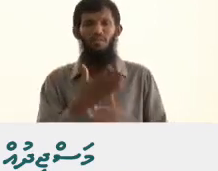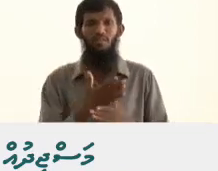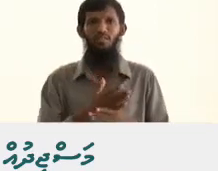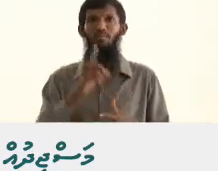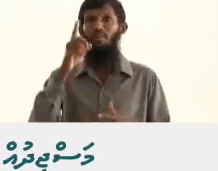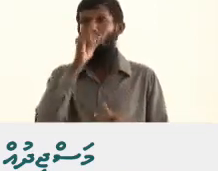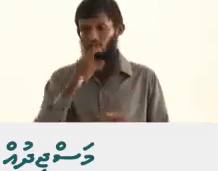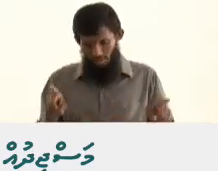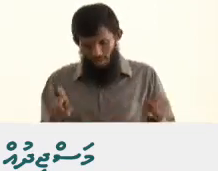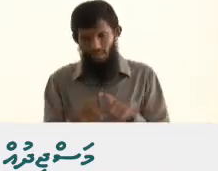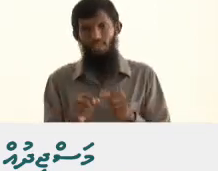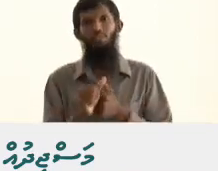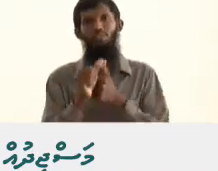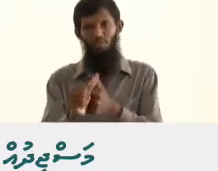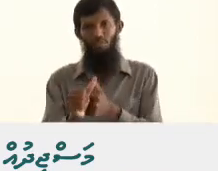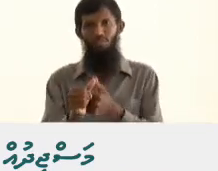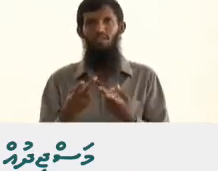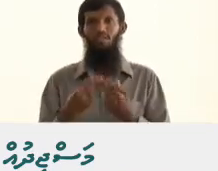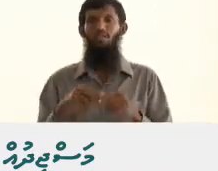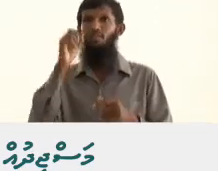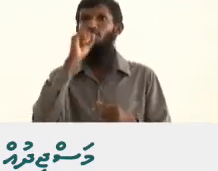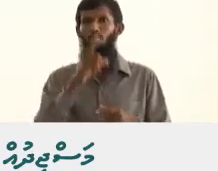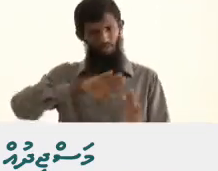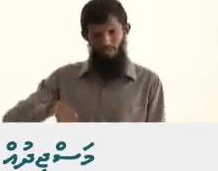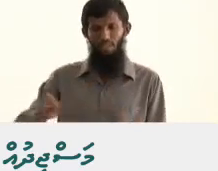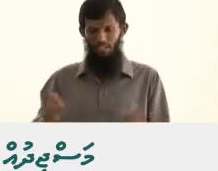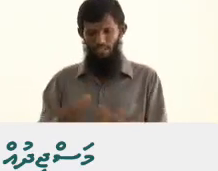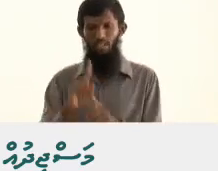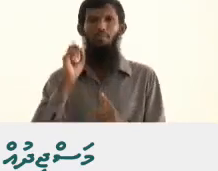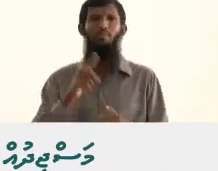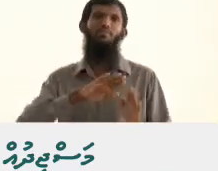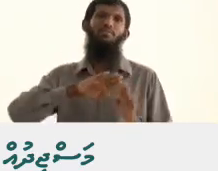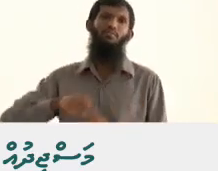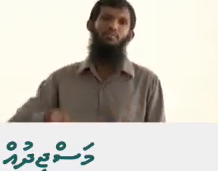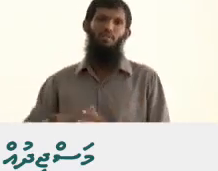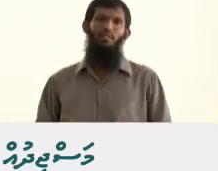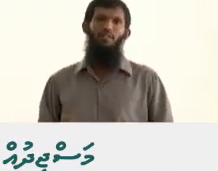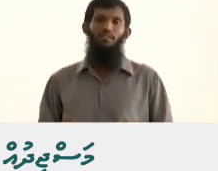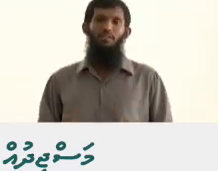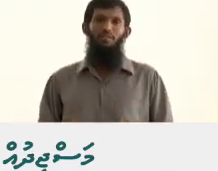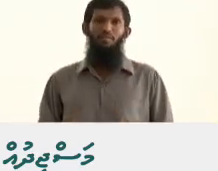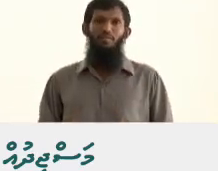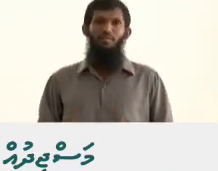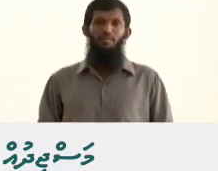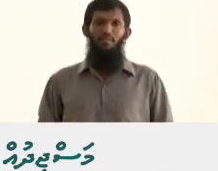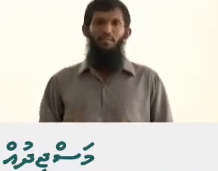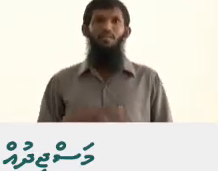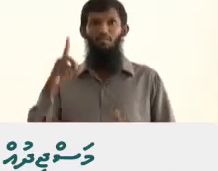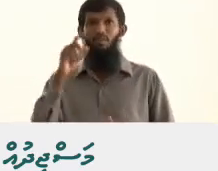kuruma ekalaange mana kurevvi emmeha kantakun durve rakka terimun taqwa veri